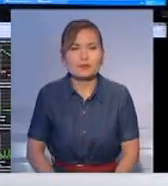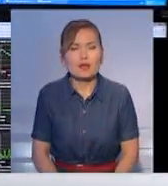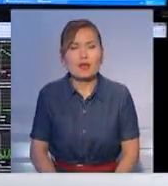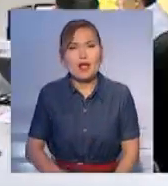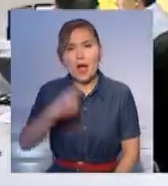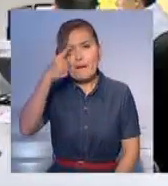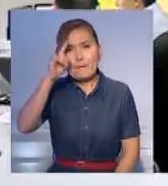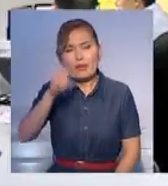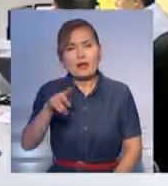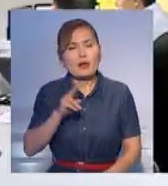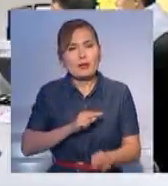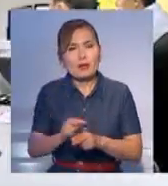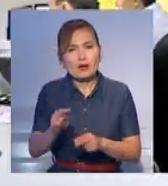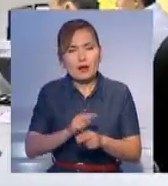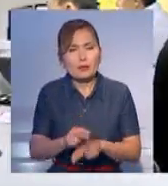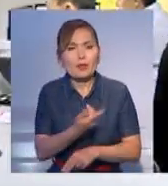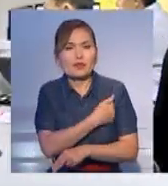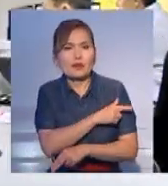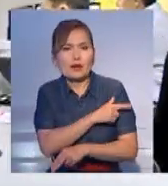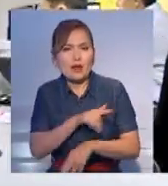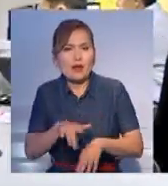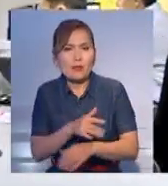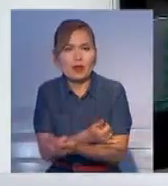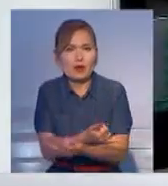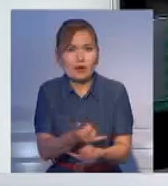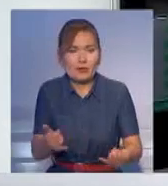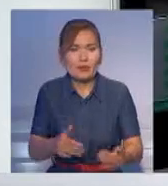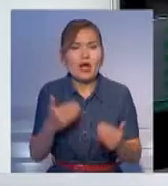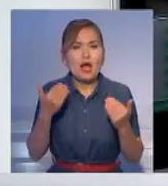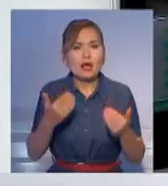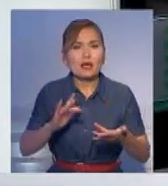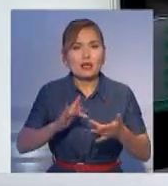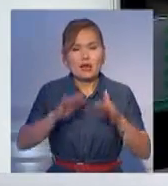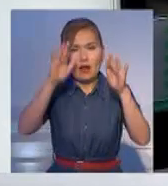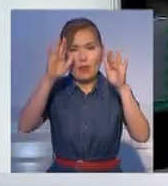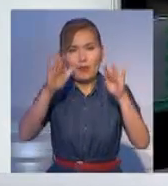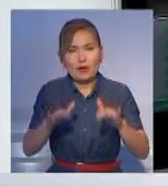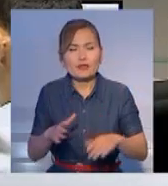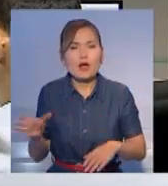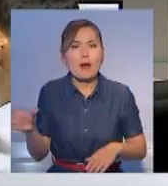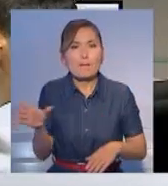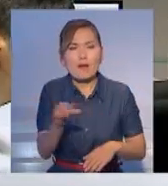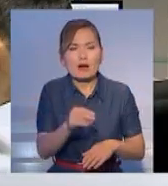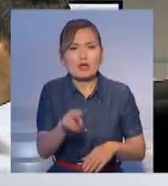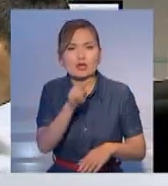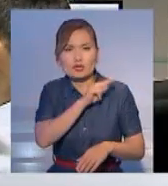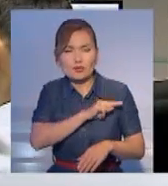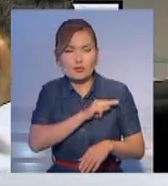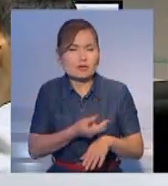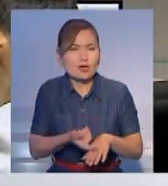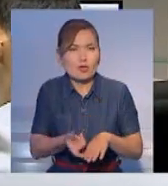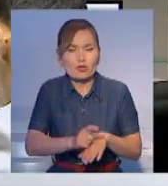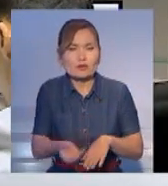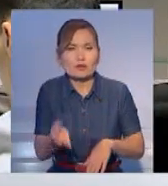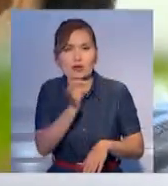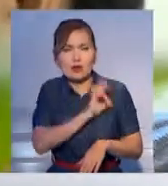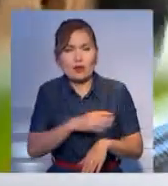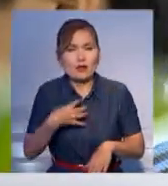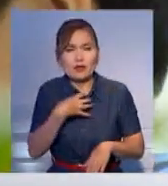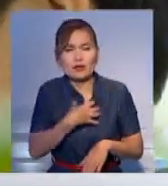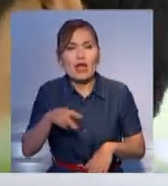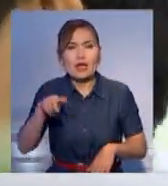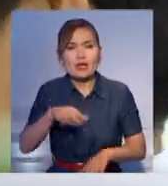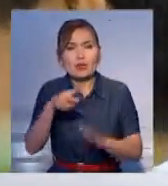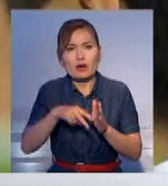Білім беру, медицина, мемлекеттік қызмет көрсетулер. Қазір электронды технология барлық саланы қамтиды. 2017 жылы